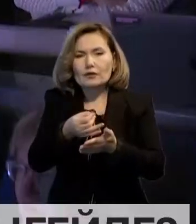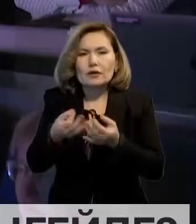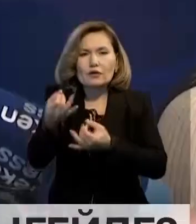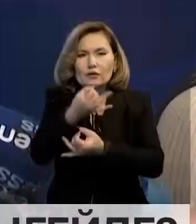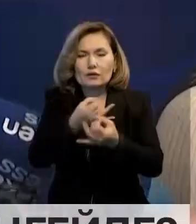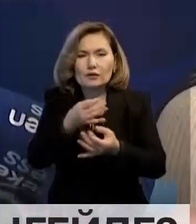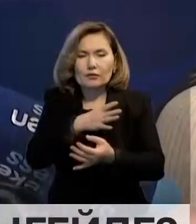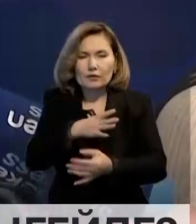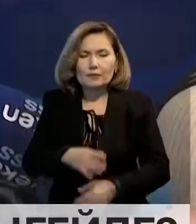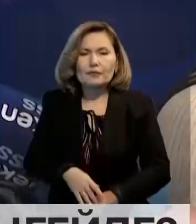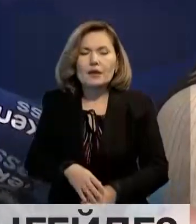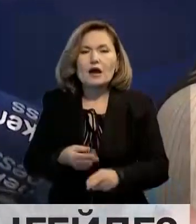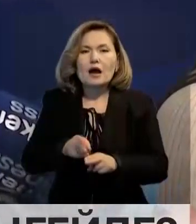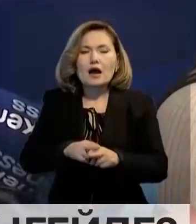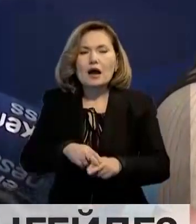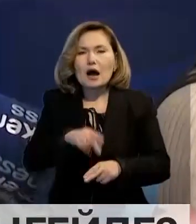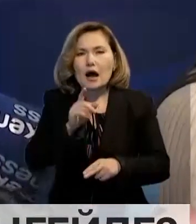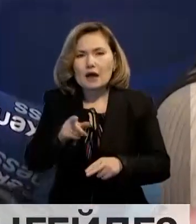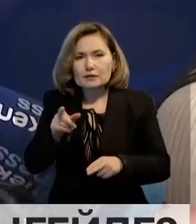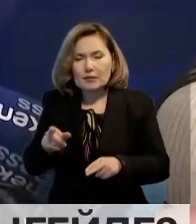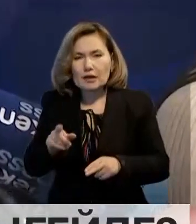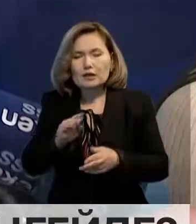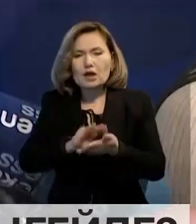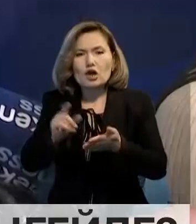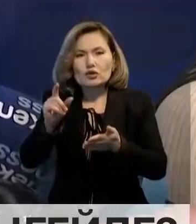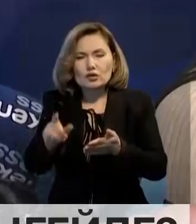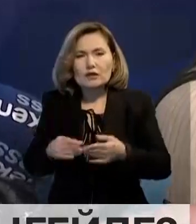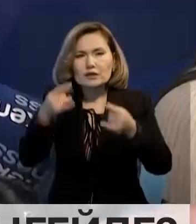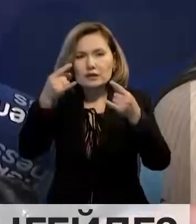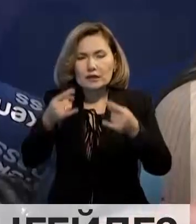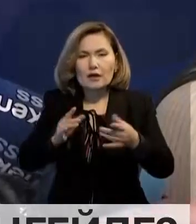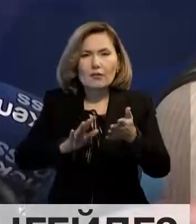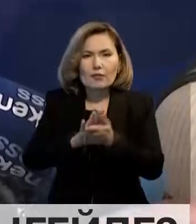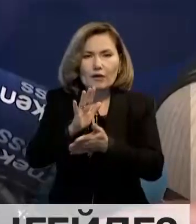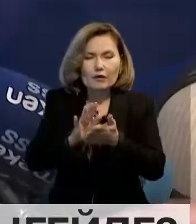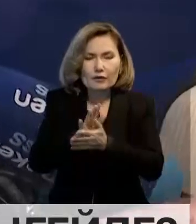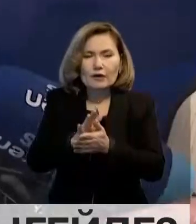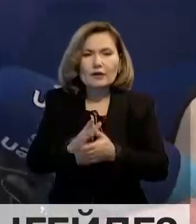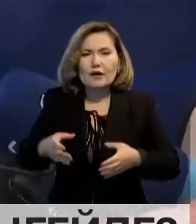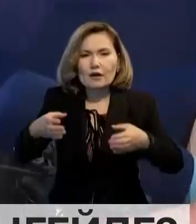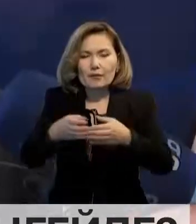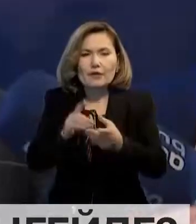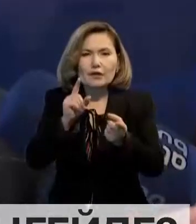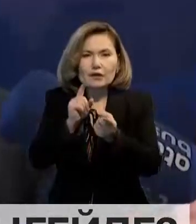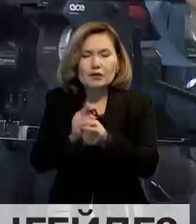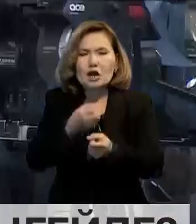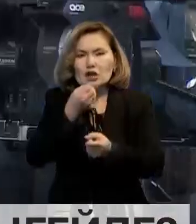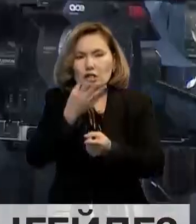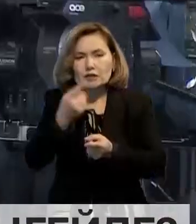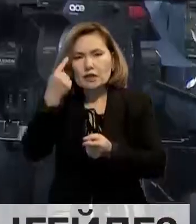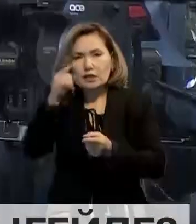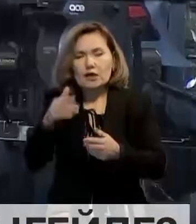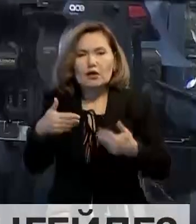салу. Азаматтық журналистика мен мына мемлекеттік бақ өкілдерімен бірге жақсы бір платформа ұсынуды жөн көрдік. Өйткені